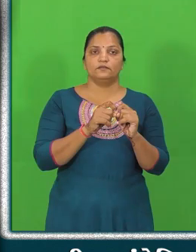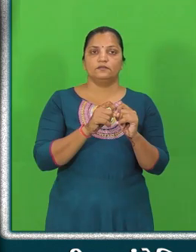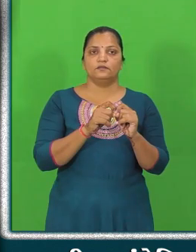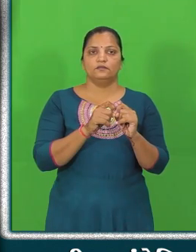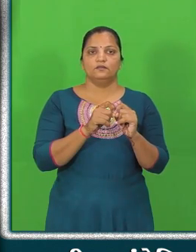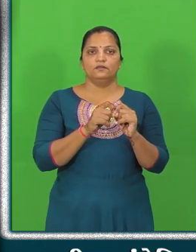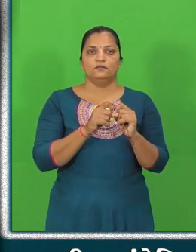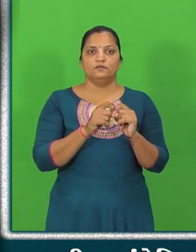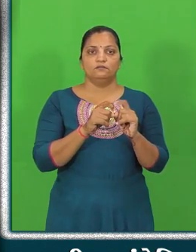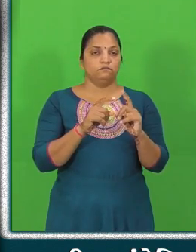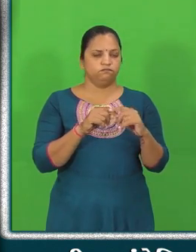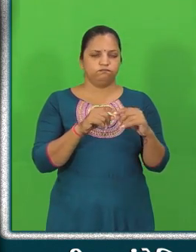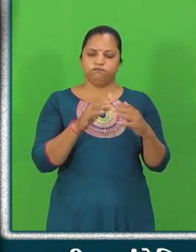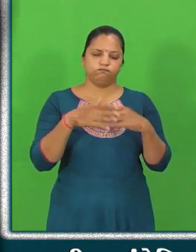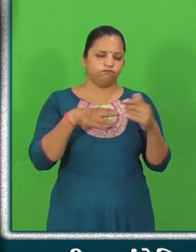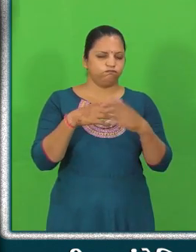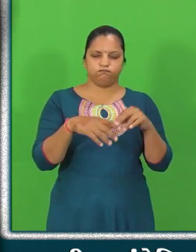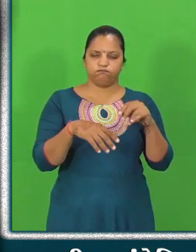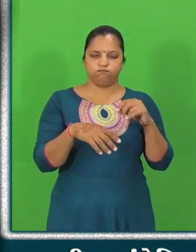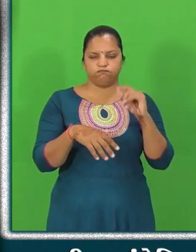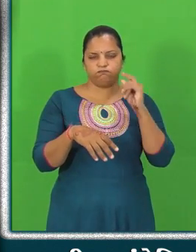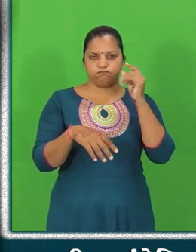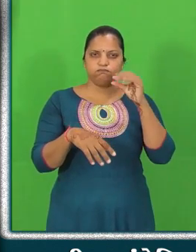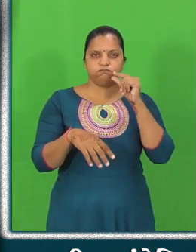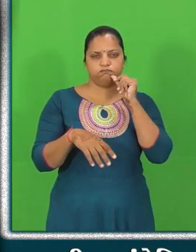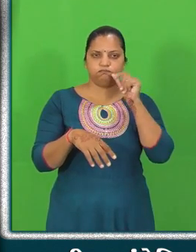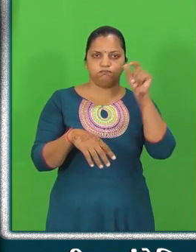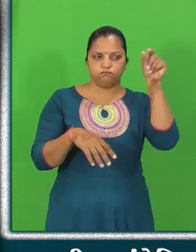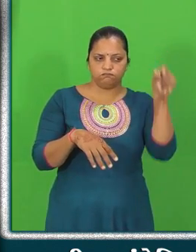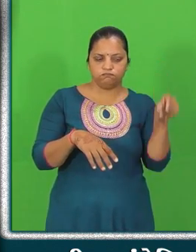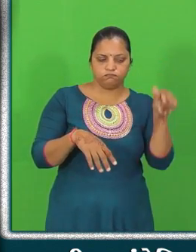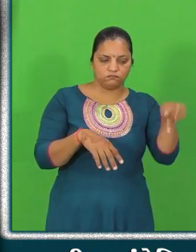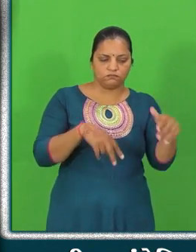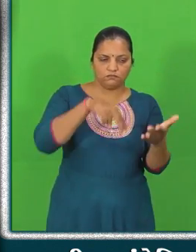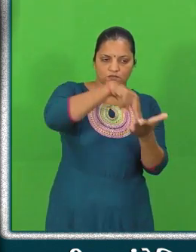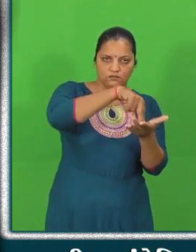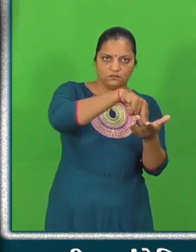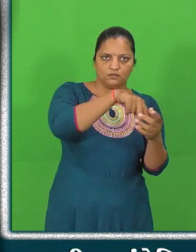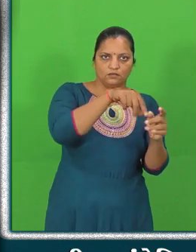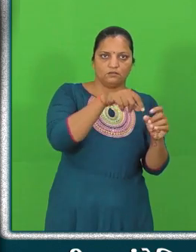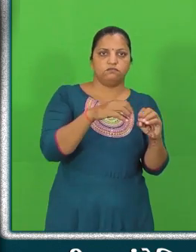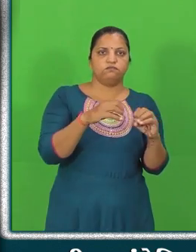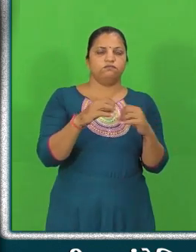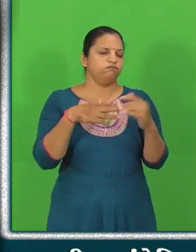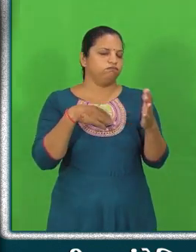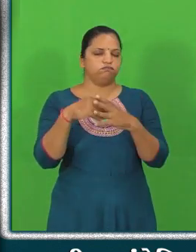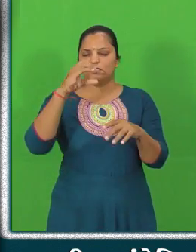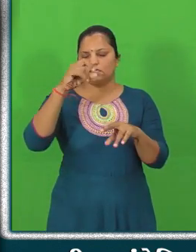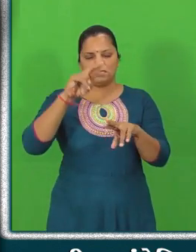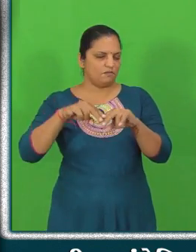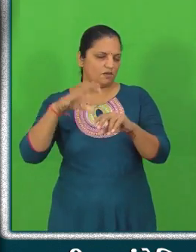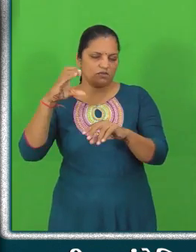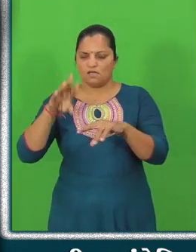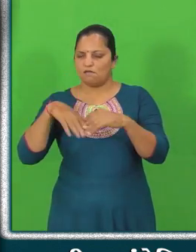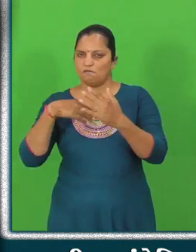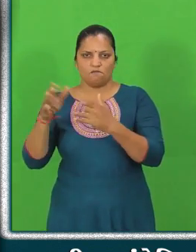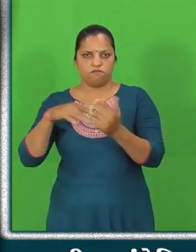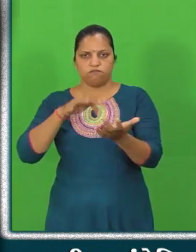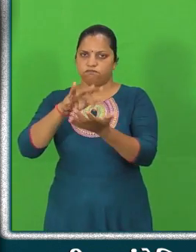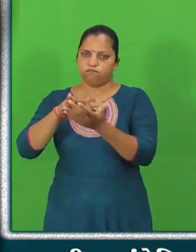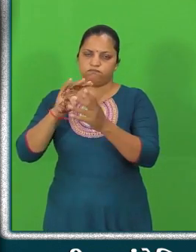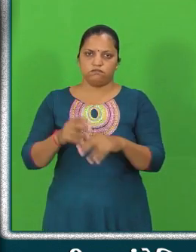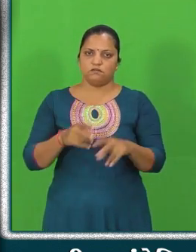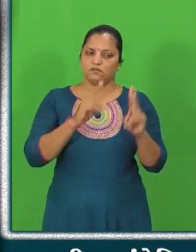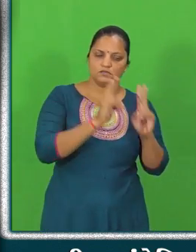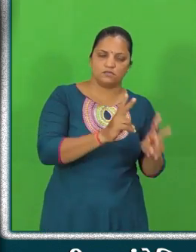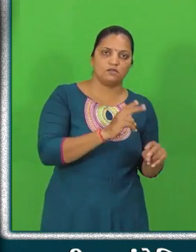ચલો એ વસ્તુને આપણે પહેલા અનંત અંતરે મૂકી હતી, હવે ત્યાંથી આપણે વસ્તુને પી પર કે પછી એફ પર ગમે ત્યાં મૂકીએ, અહીંયા ચારે